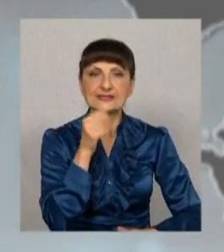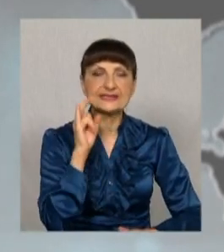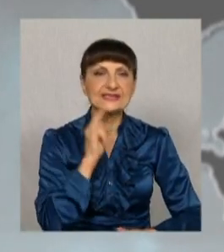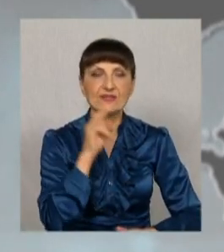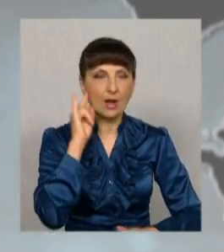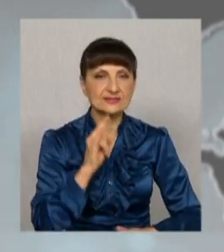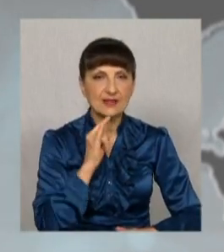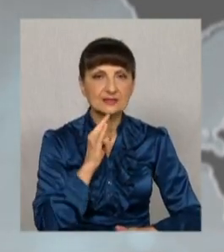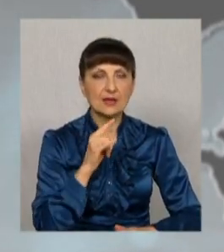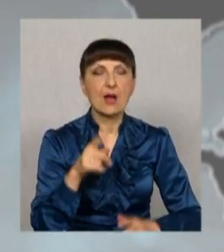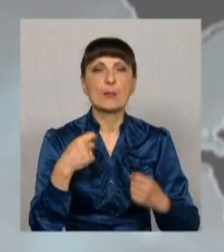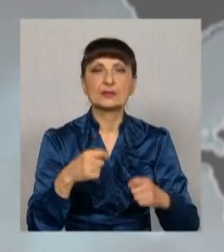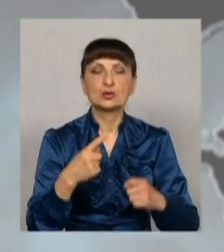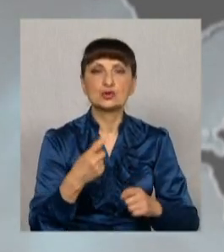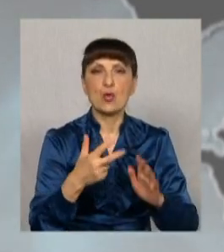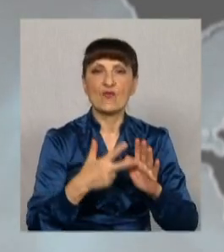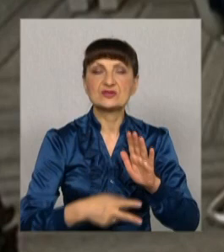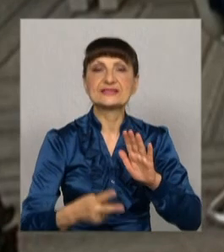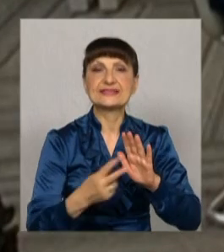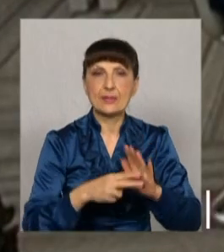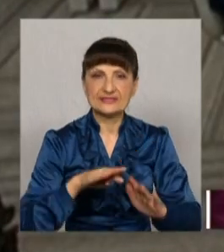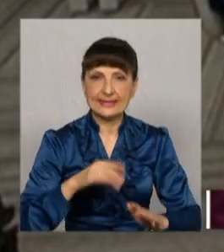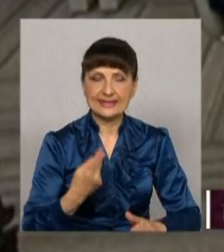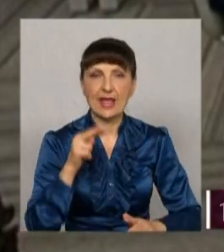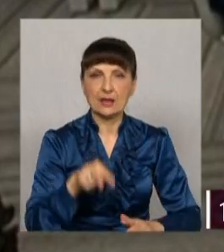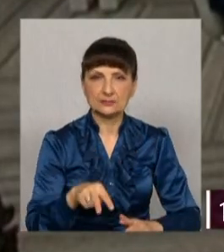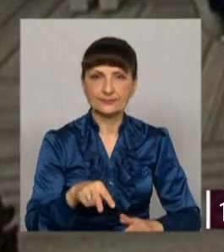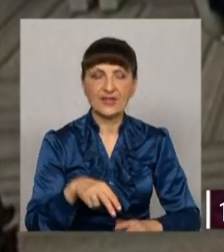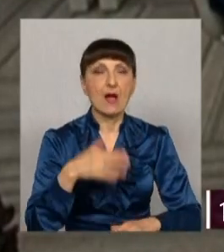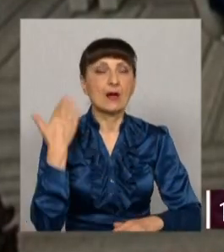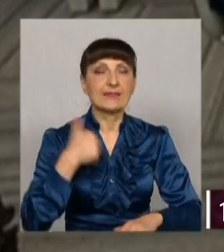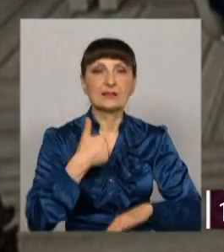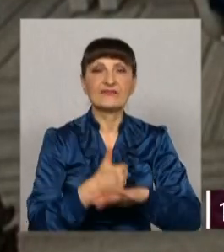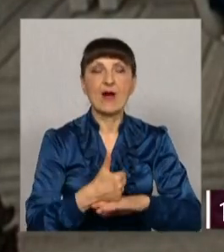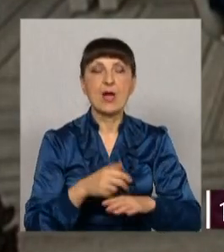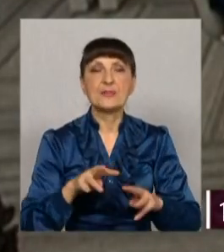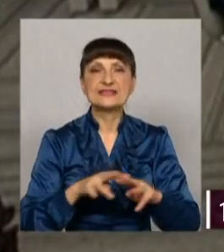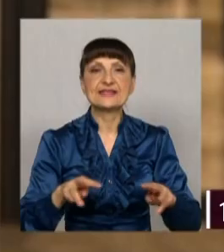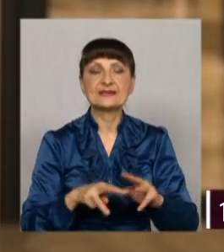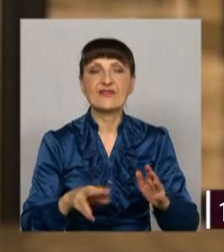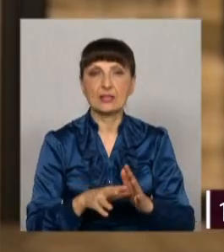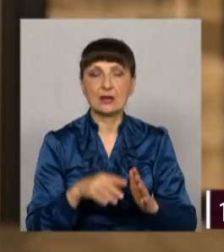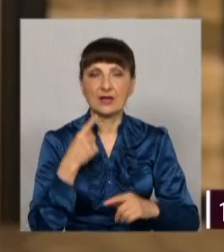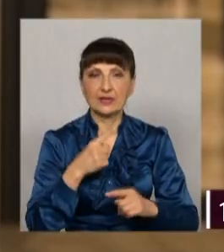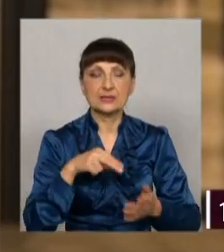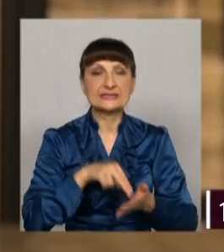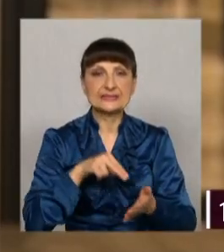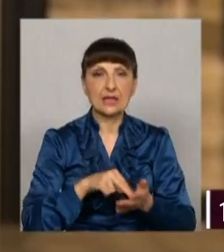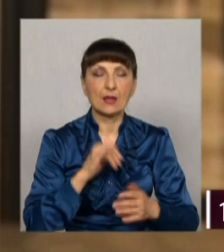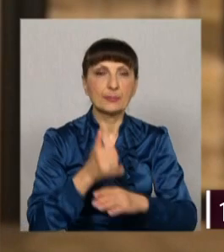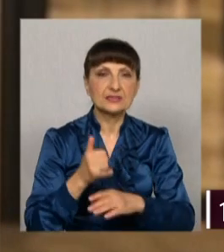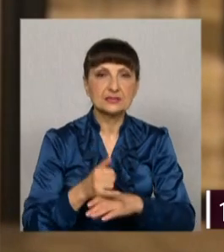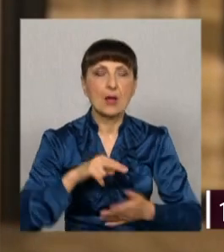Северо-Казахстанской областях его продают по 187 тенге за литр. Ранее глава Минэнерго Булат Акчулаков заявлял, что цены на ГСМ